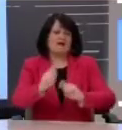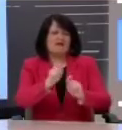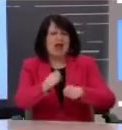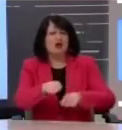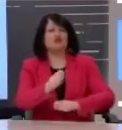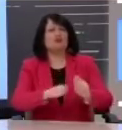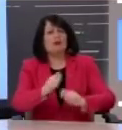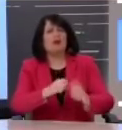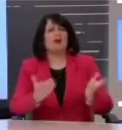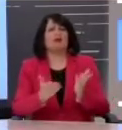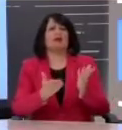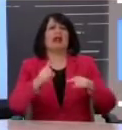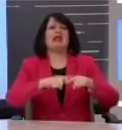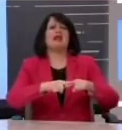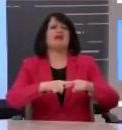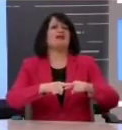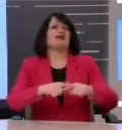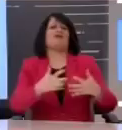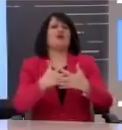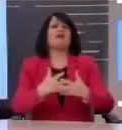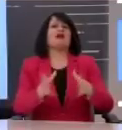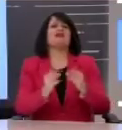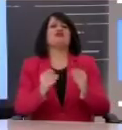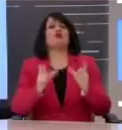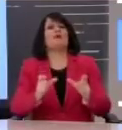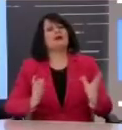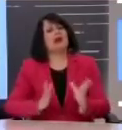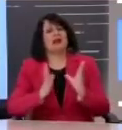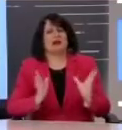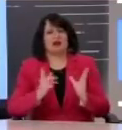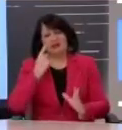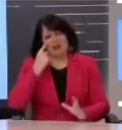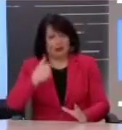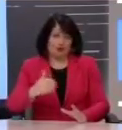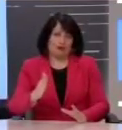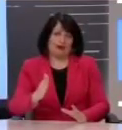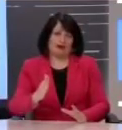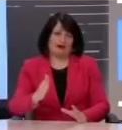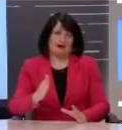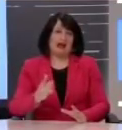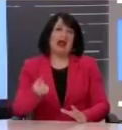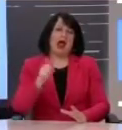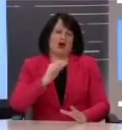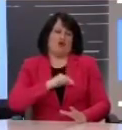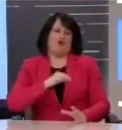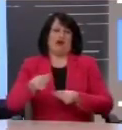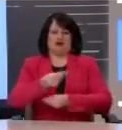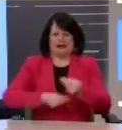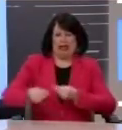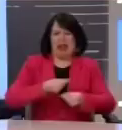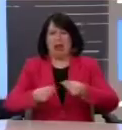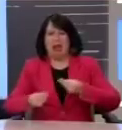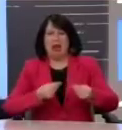συντηρηθεί η ελληνική αμυντική βιομηχανία. Αλλά αλφα ωμέγα αντισταθμιστικά ωφελήματα